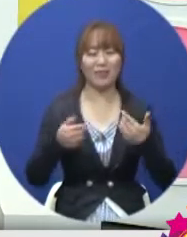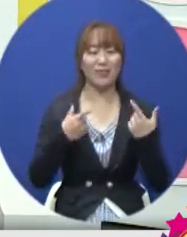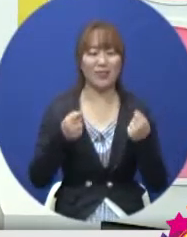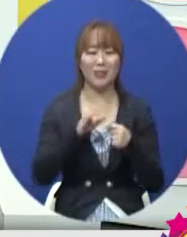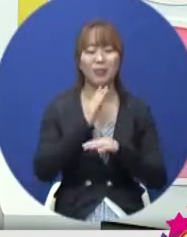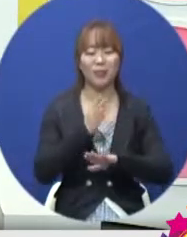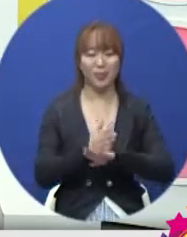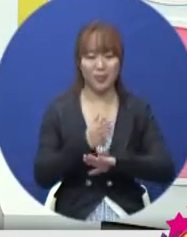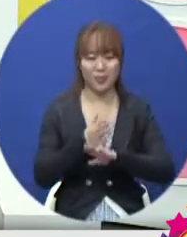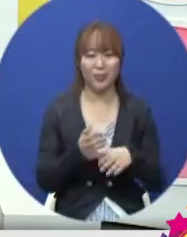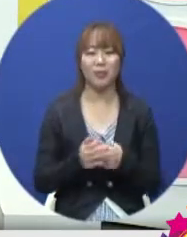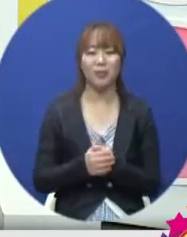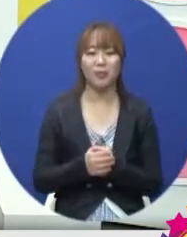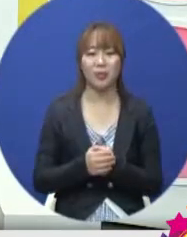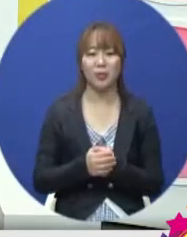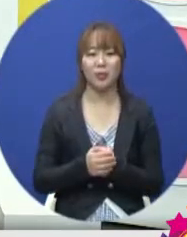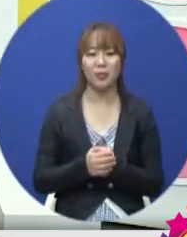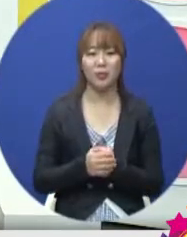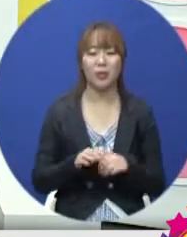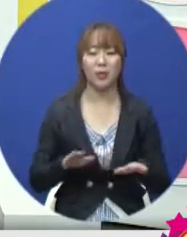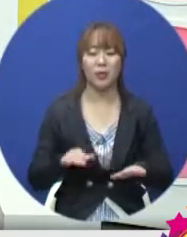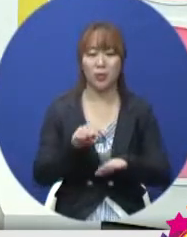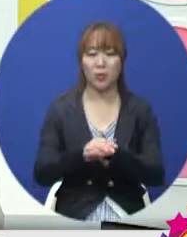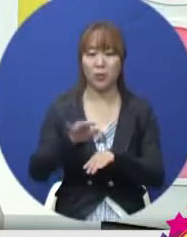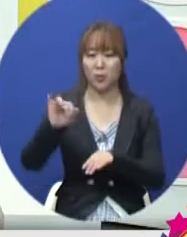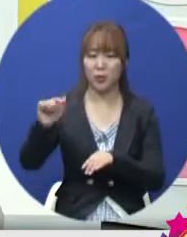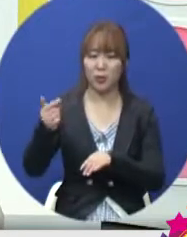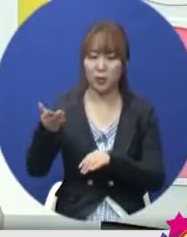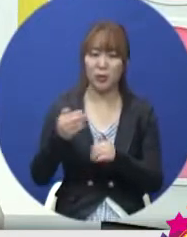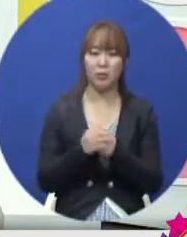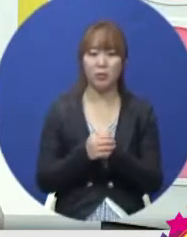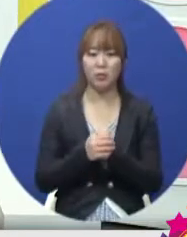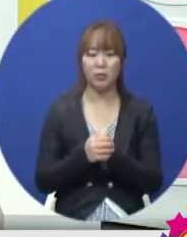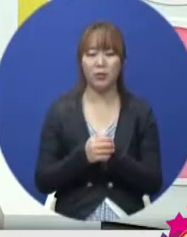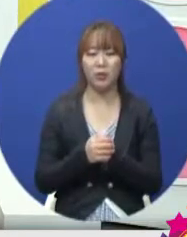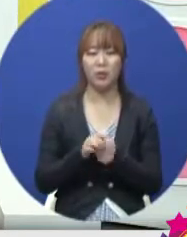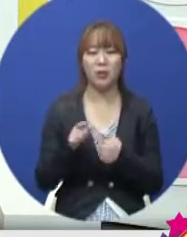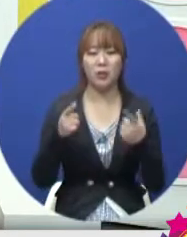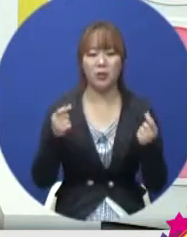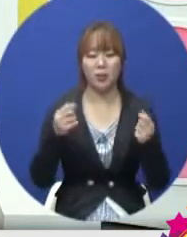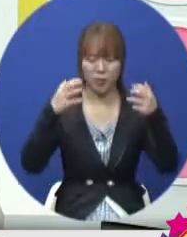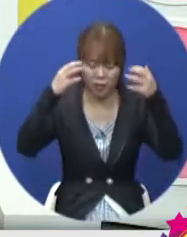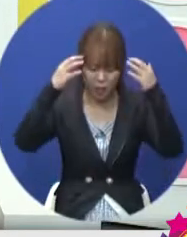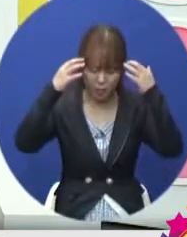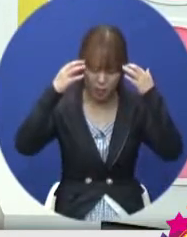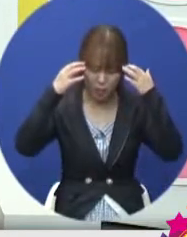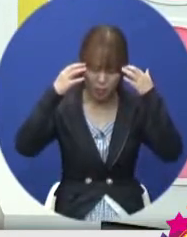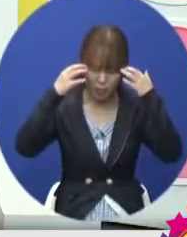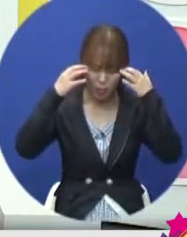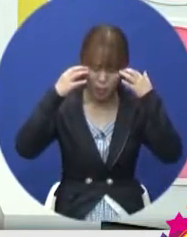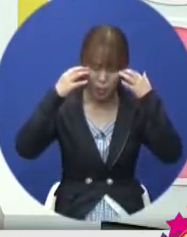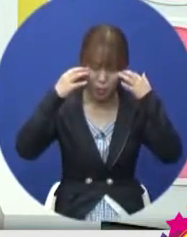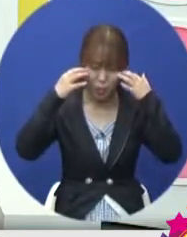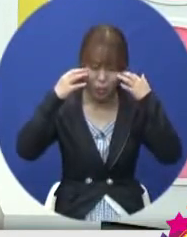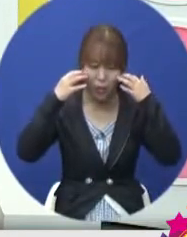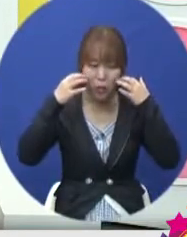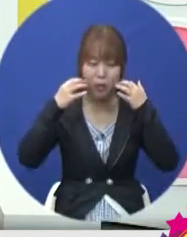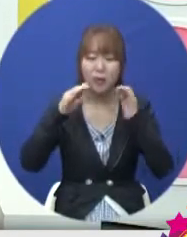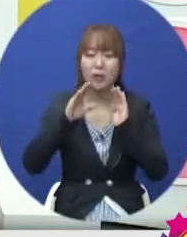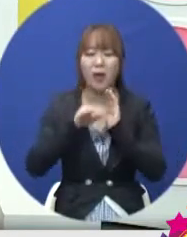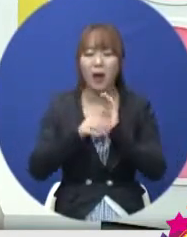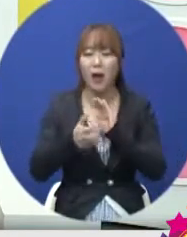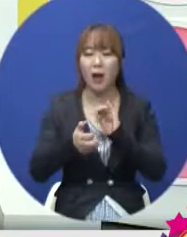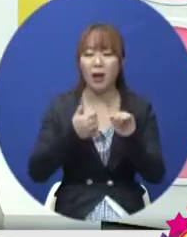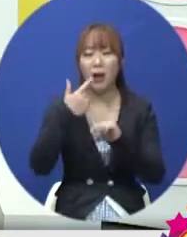아, 고맙습니다. 고맙습니다. 자, 우리 손빈 씨는 네. 이렇게 무더위에 네. 또 아까